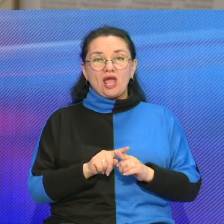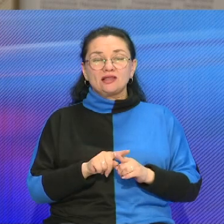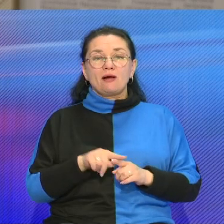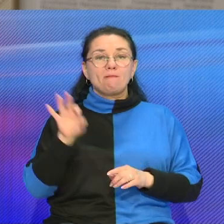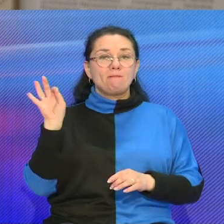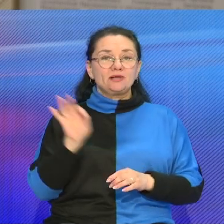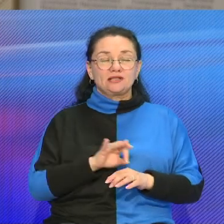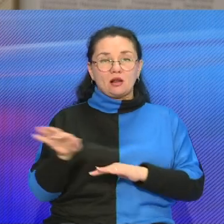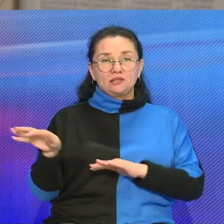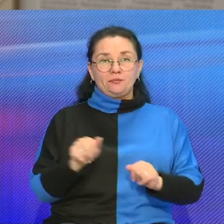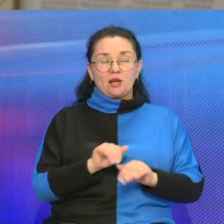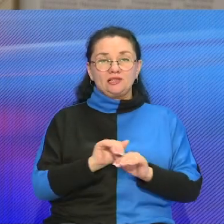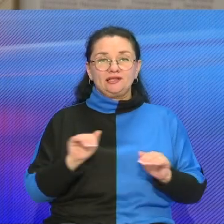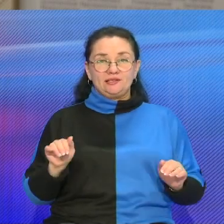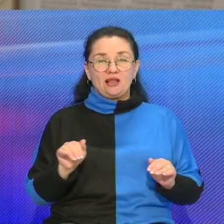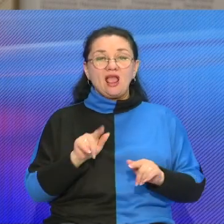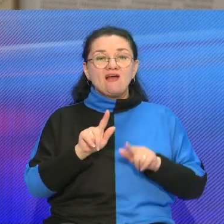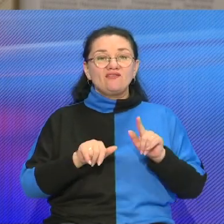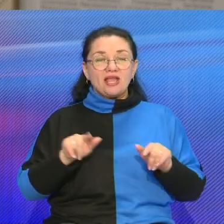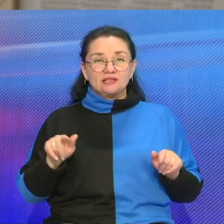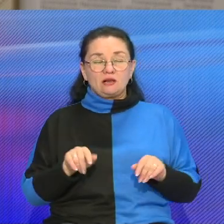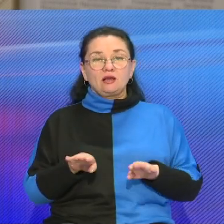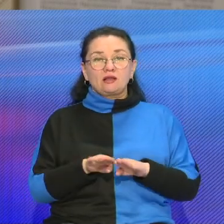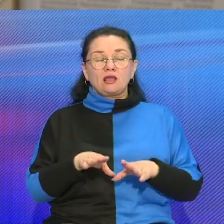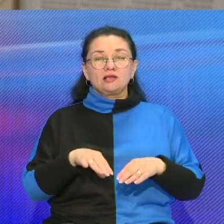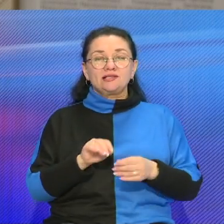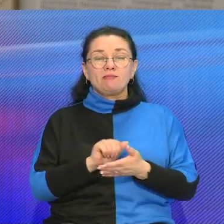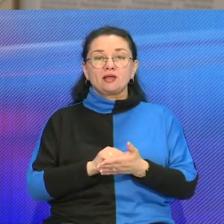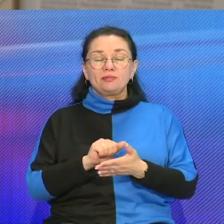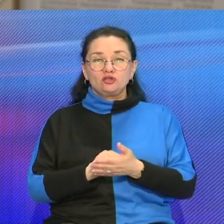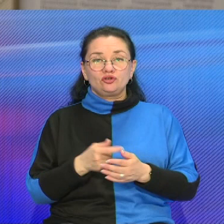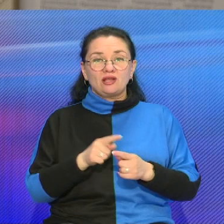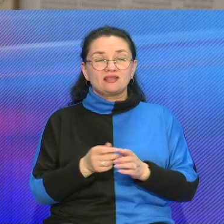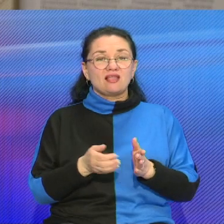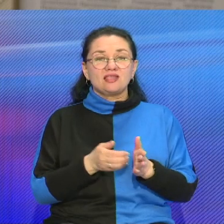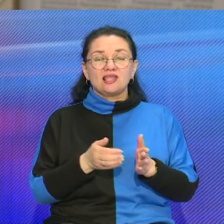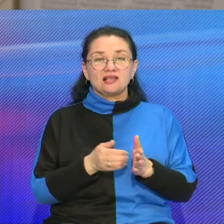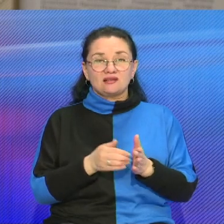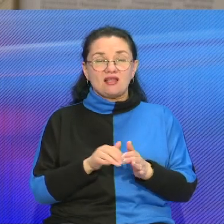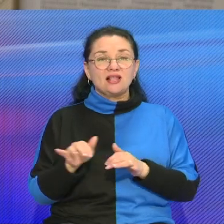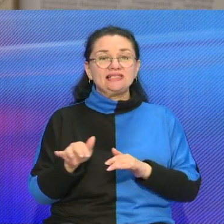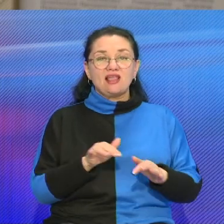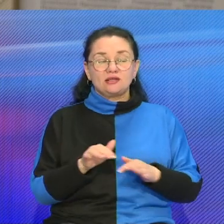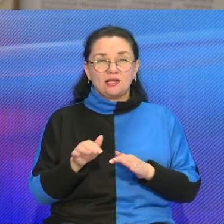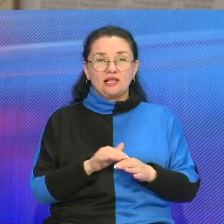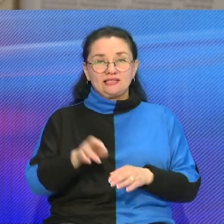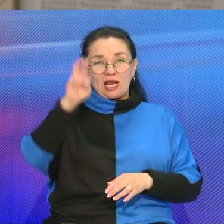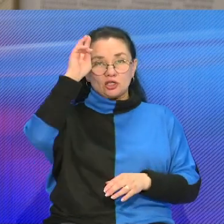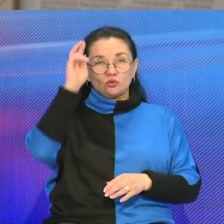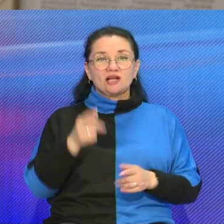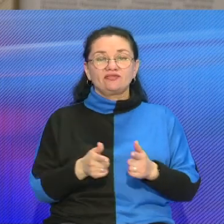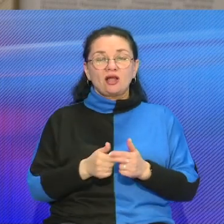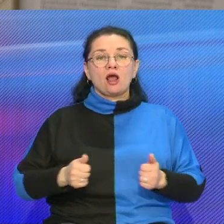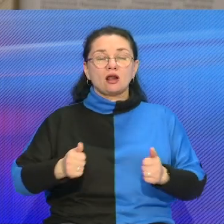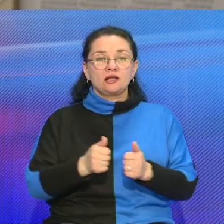у родителей. В ряде случаев причинами принятия таких решений стали недостатки в деятельности государственных органов и организаций,